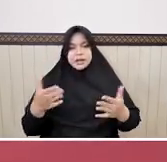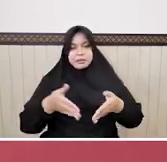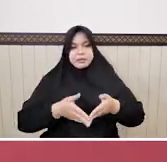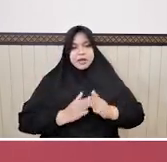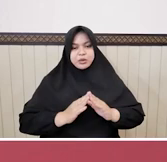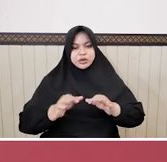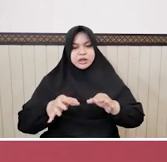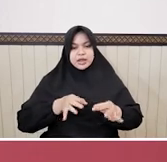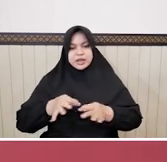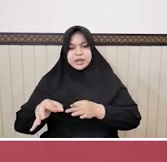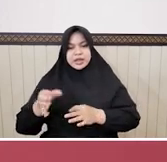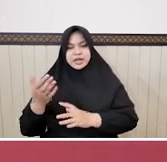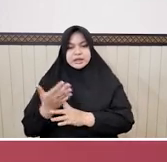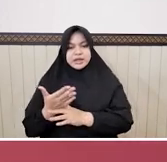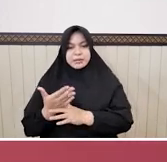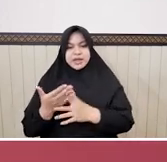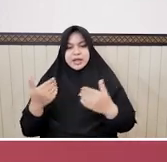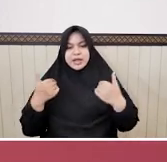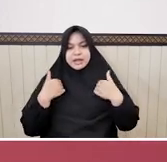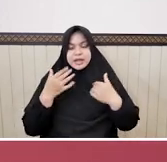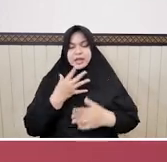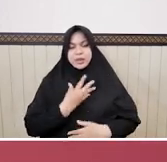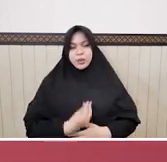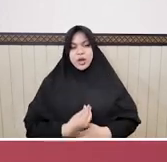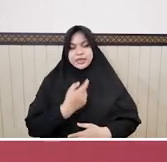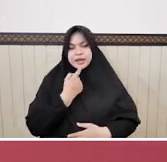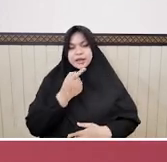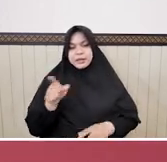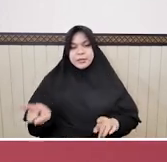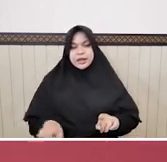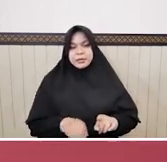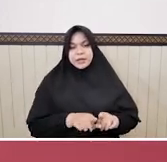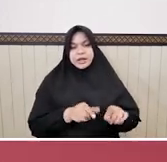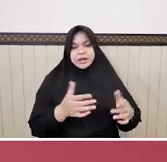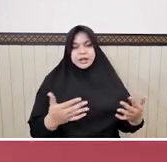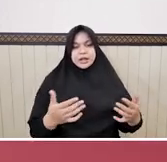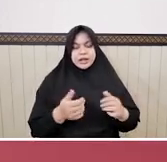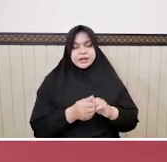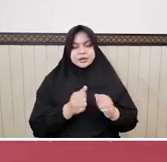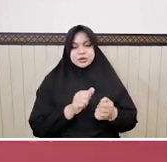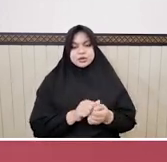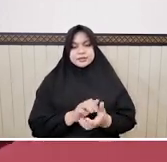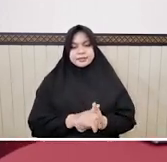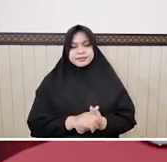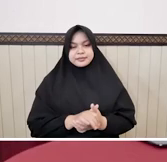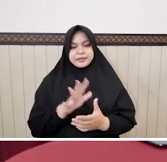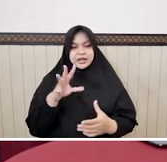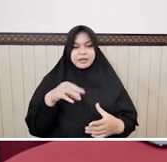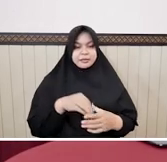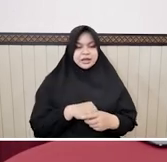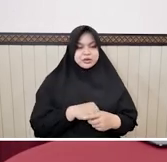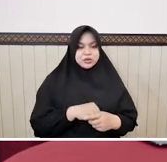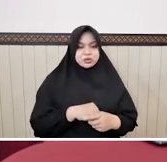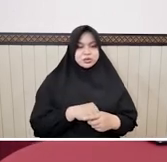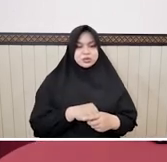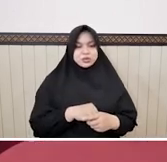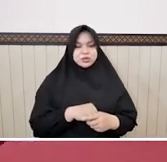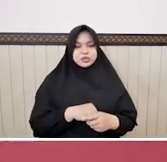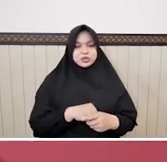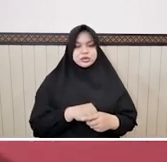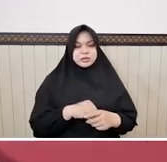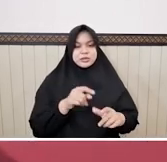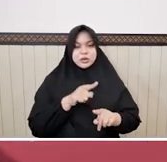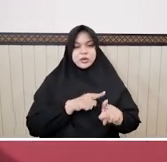sarana prasana yang aksesibel ada juga keluhan soal pendampingan kasus gitu ya termasuk juga perwakilan dari